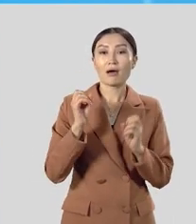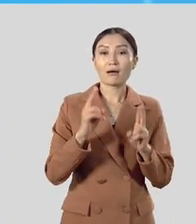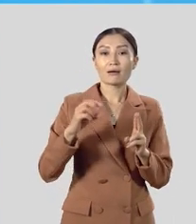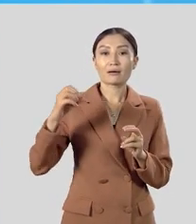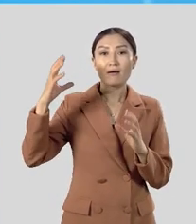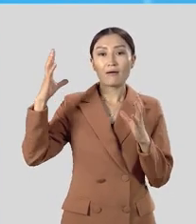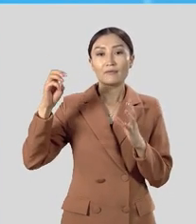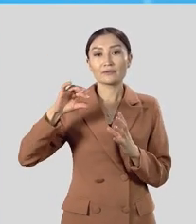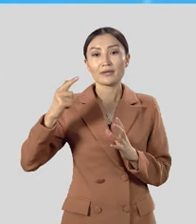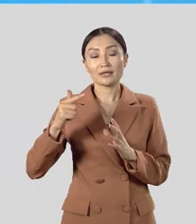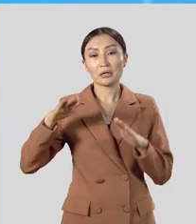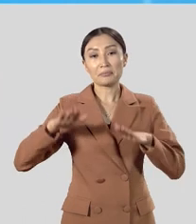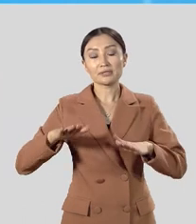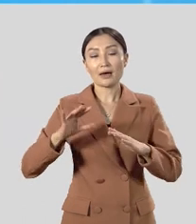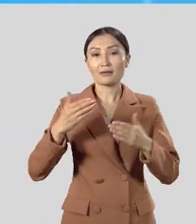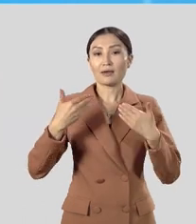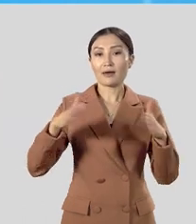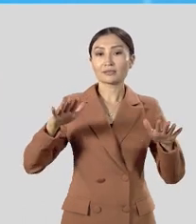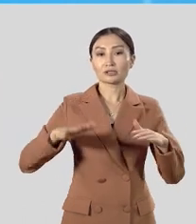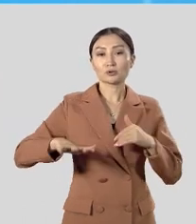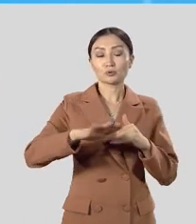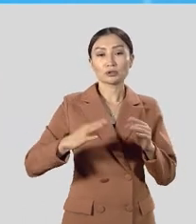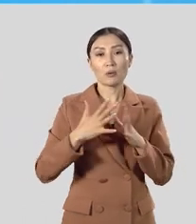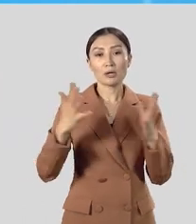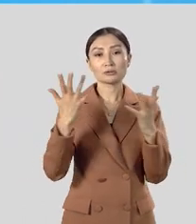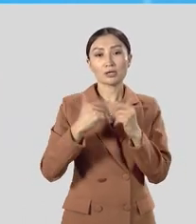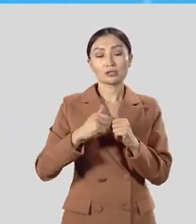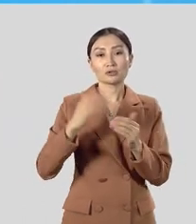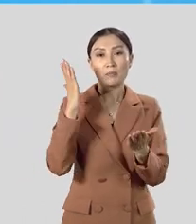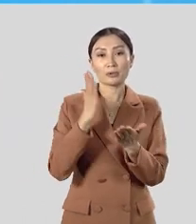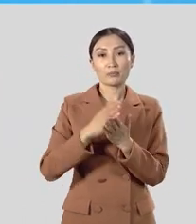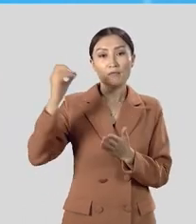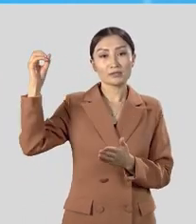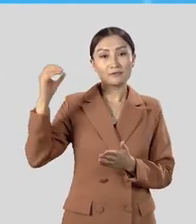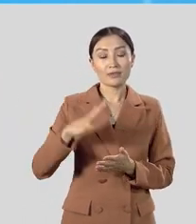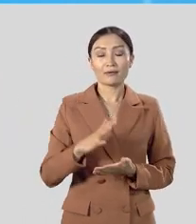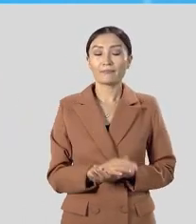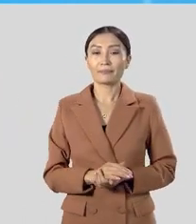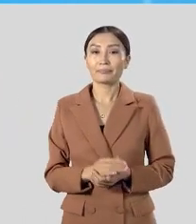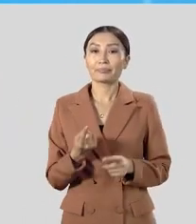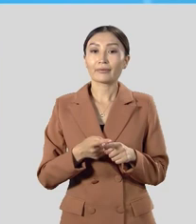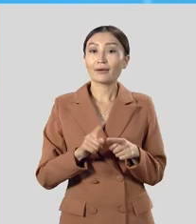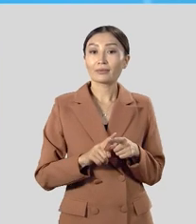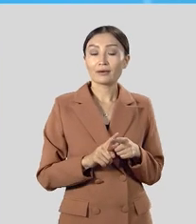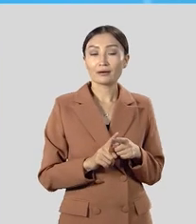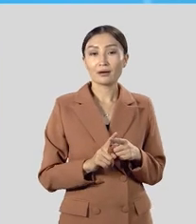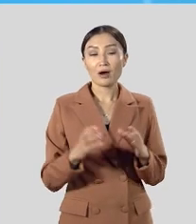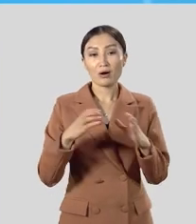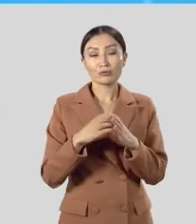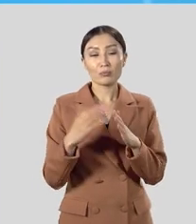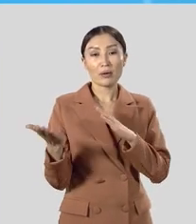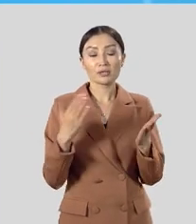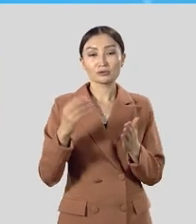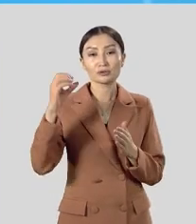тенистых местообитаниях, так и на открытых участках с большим количеством прямого солнечного света. Это промежуточная группа